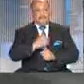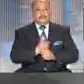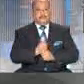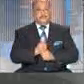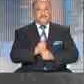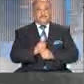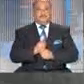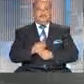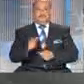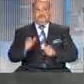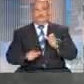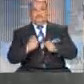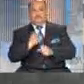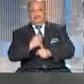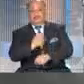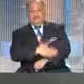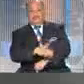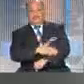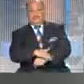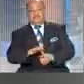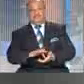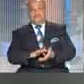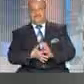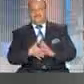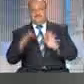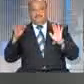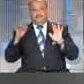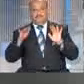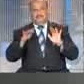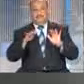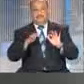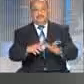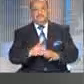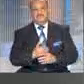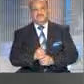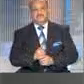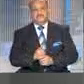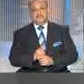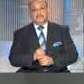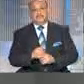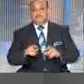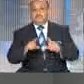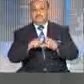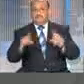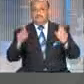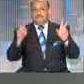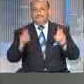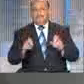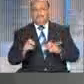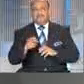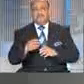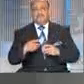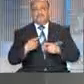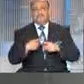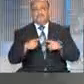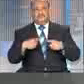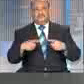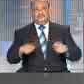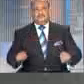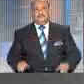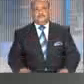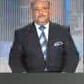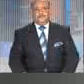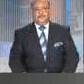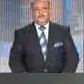العمل لمدة يومين. بعض المواطنين عبروا عن استيائهم لتعطل مصالحهم. انا عندي مصالح